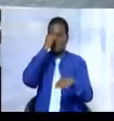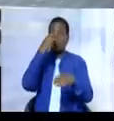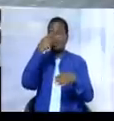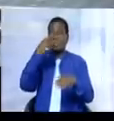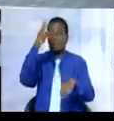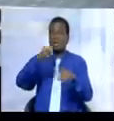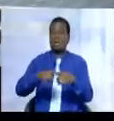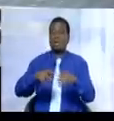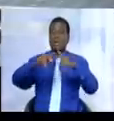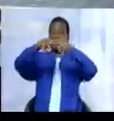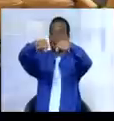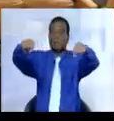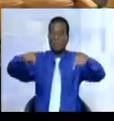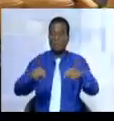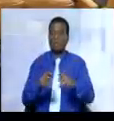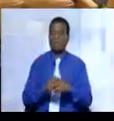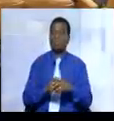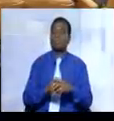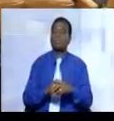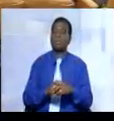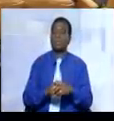prononcé à la tribune de cette conférence.